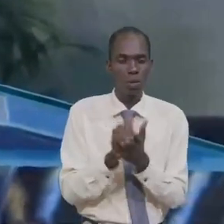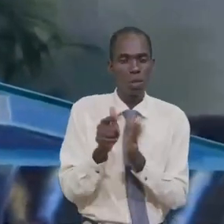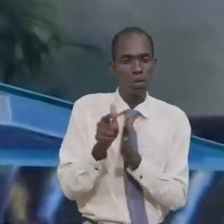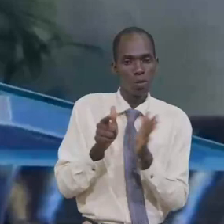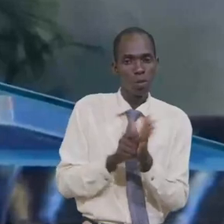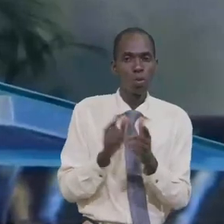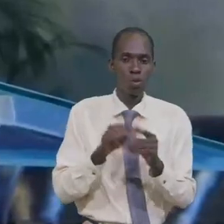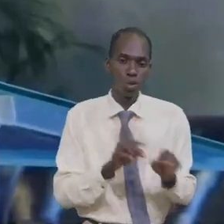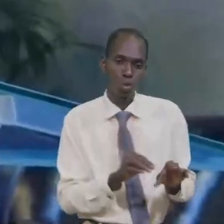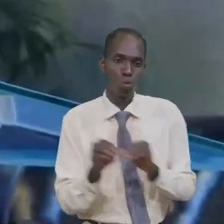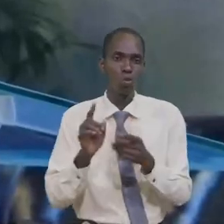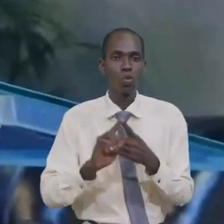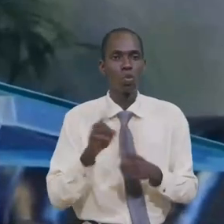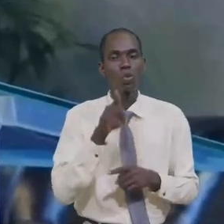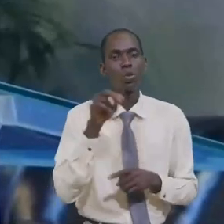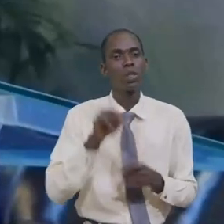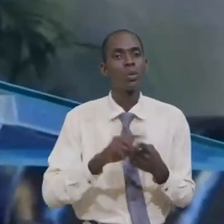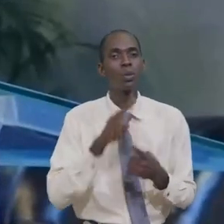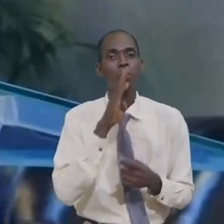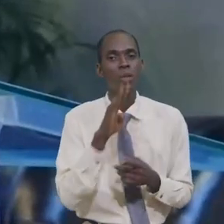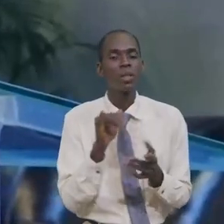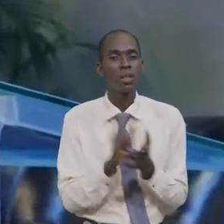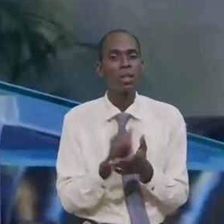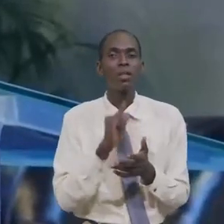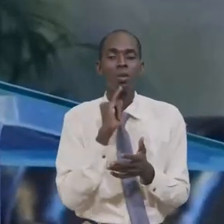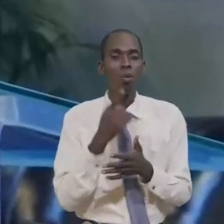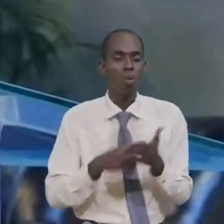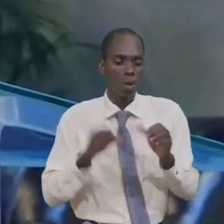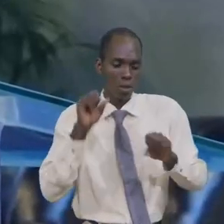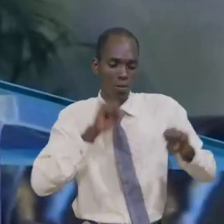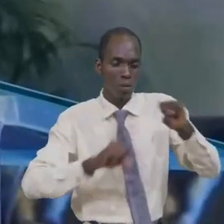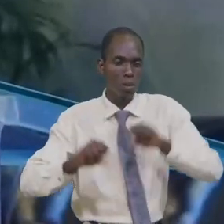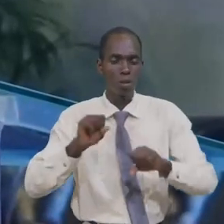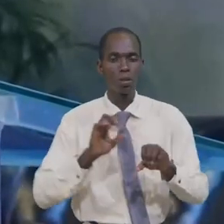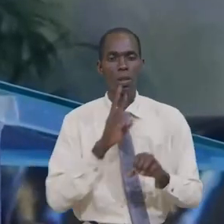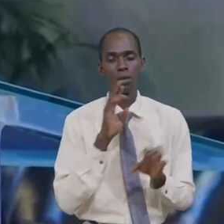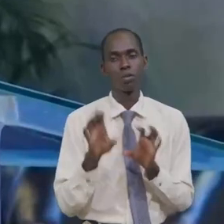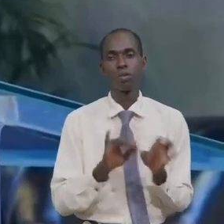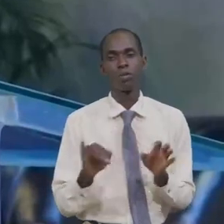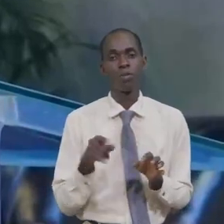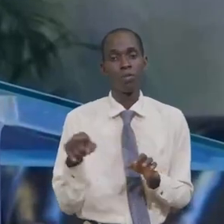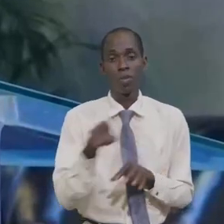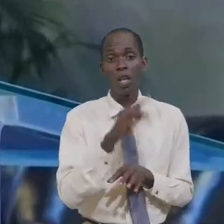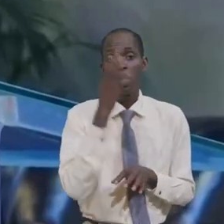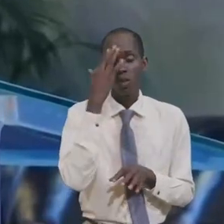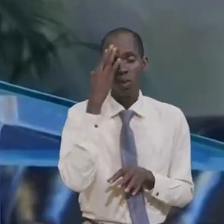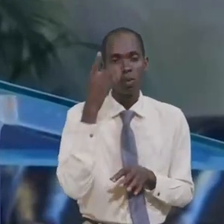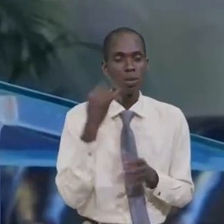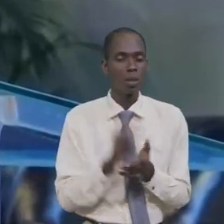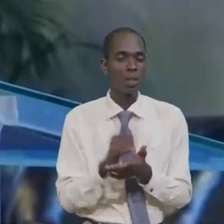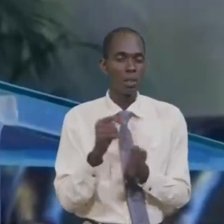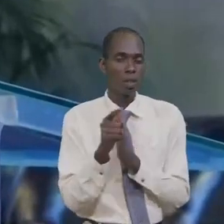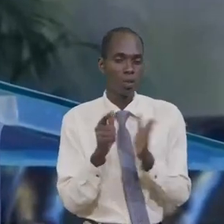tu veux aller faire laissons les scientifiques faire le travail et il faut